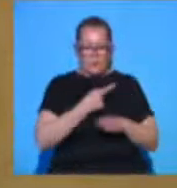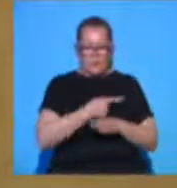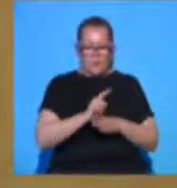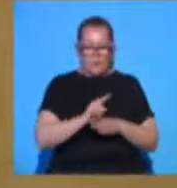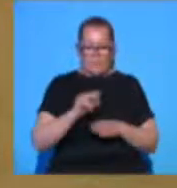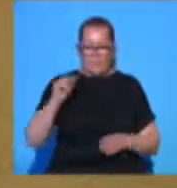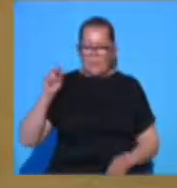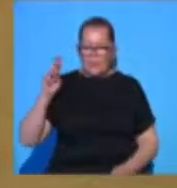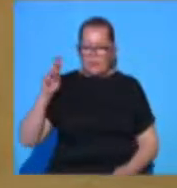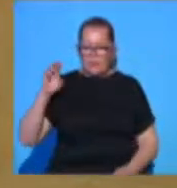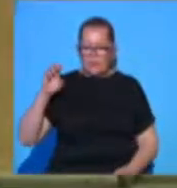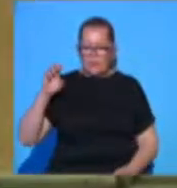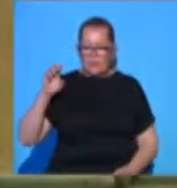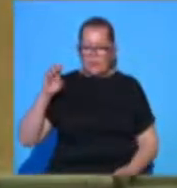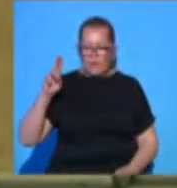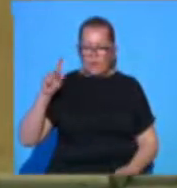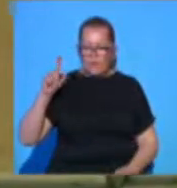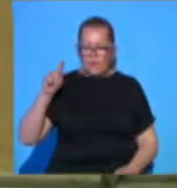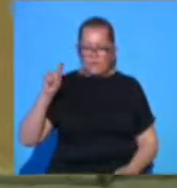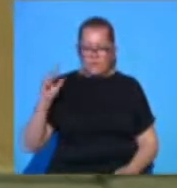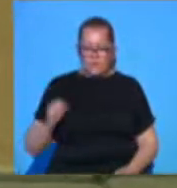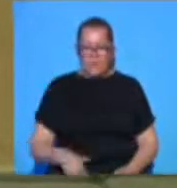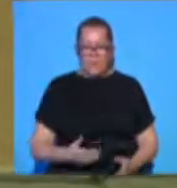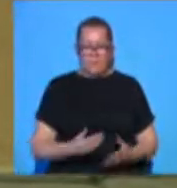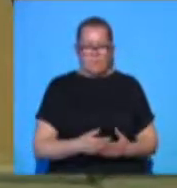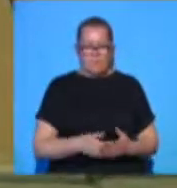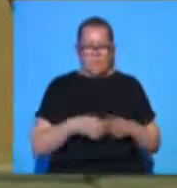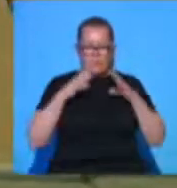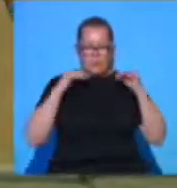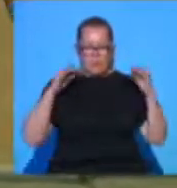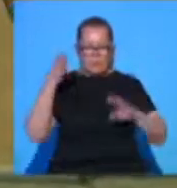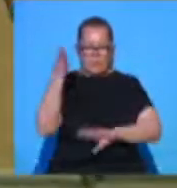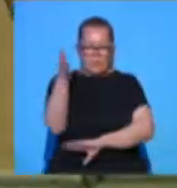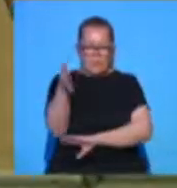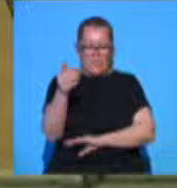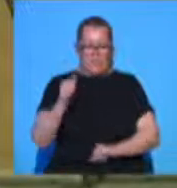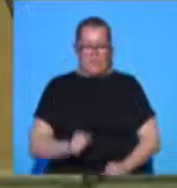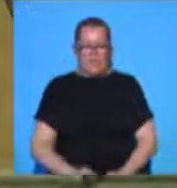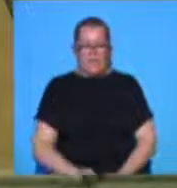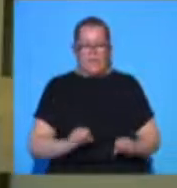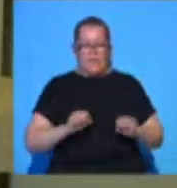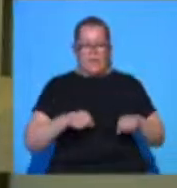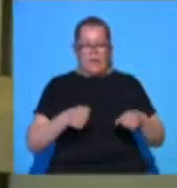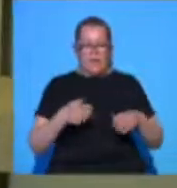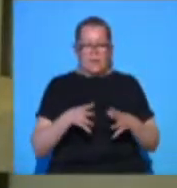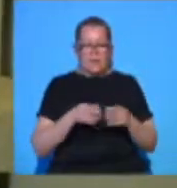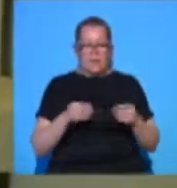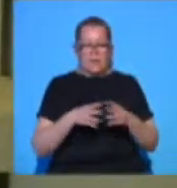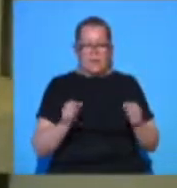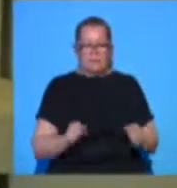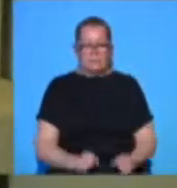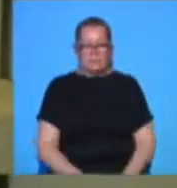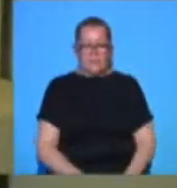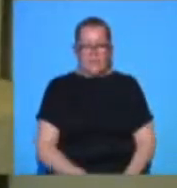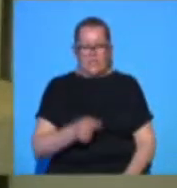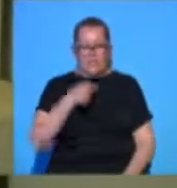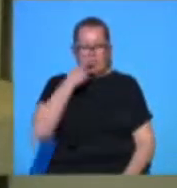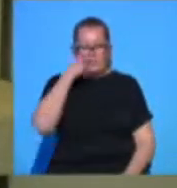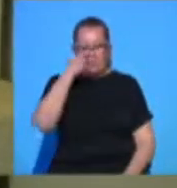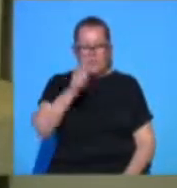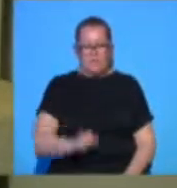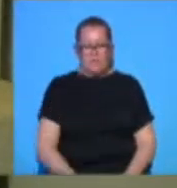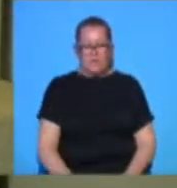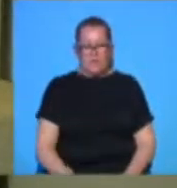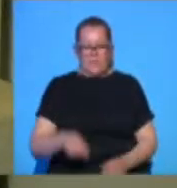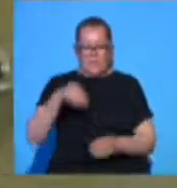la categoria produselor promoționale realizate pentru diverse societăți de asigurare sau bancare din România interbelică. Este vorba cu